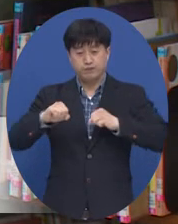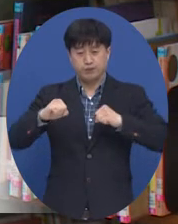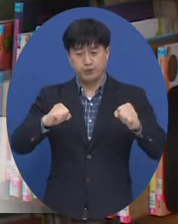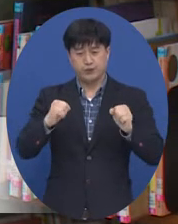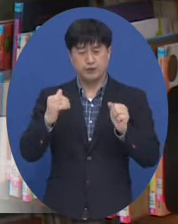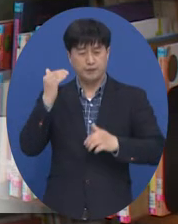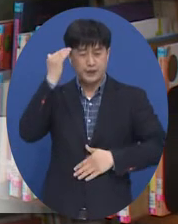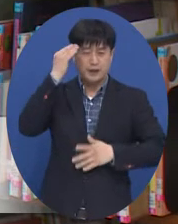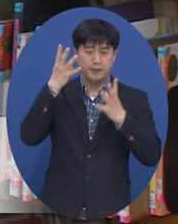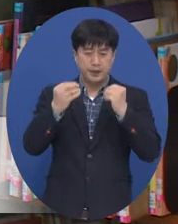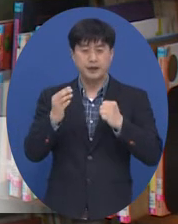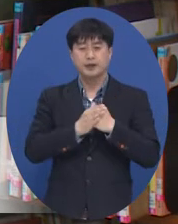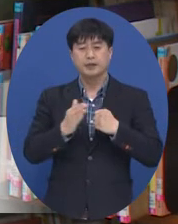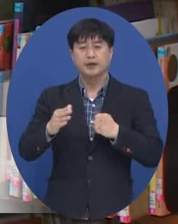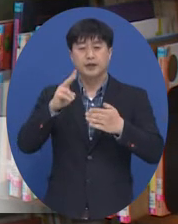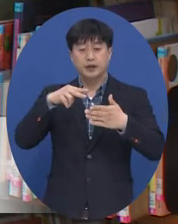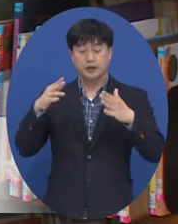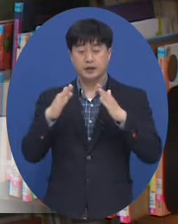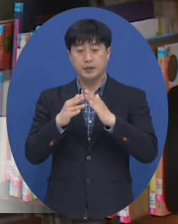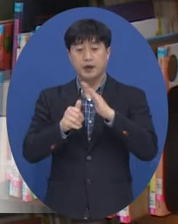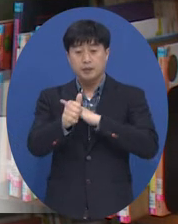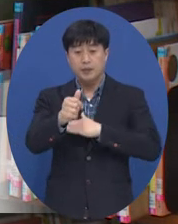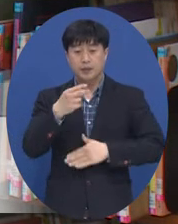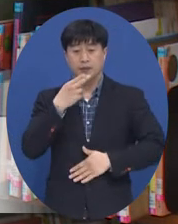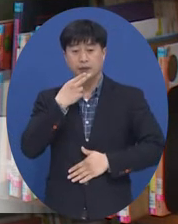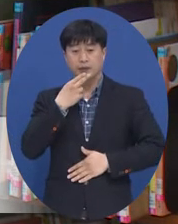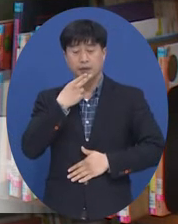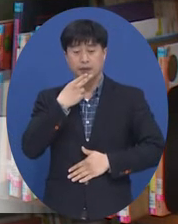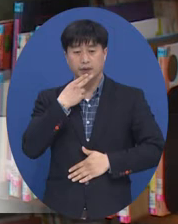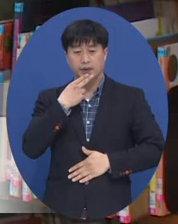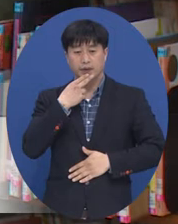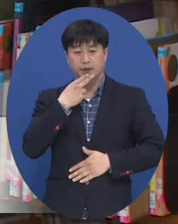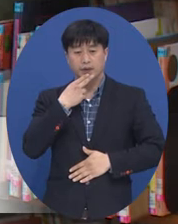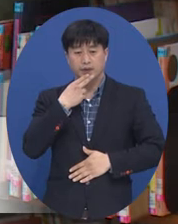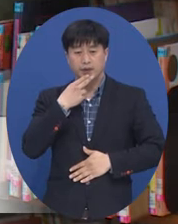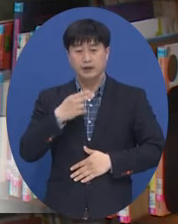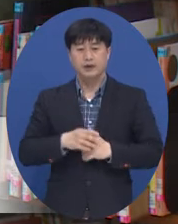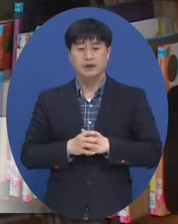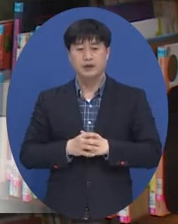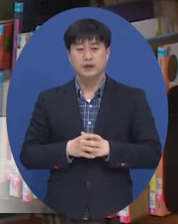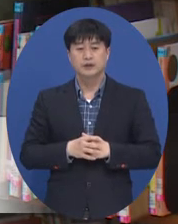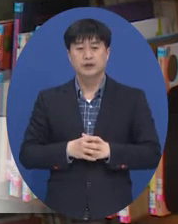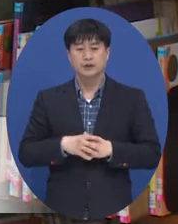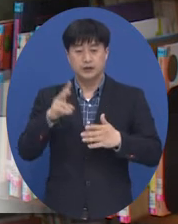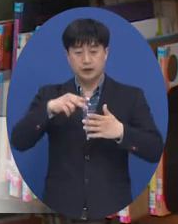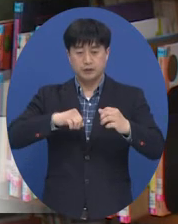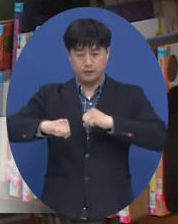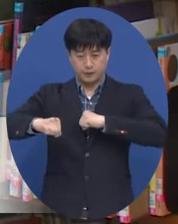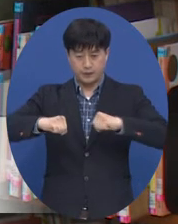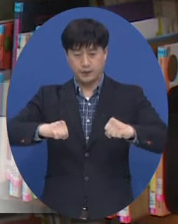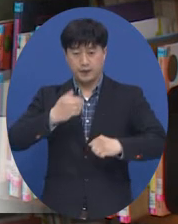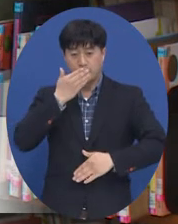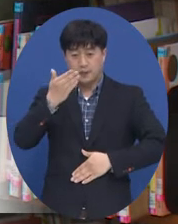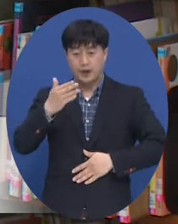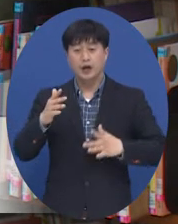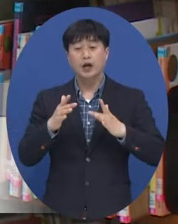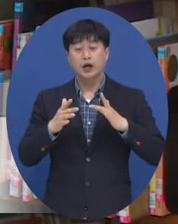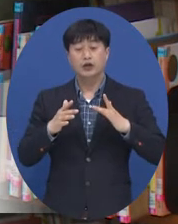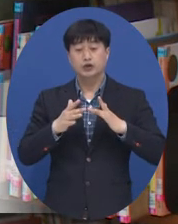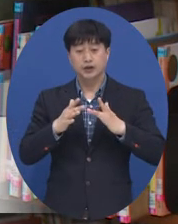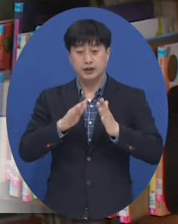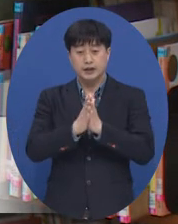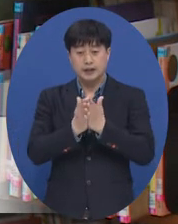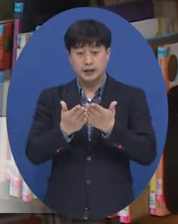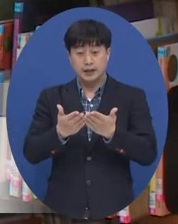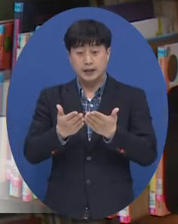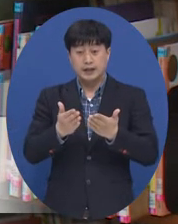제약을 받고 있는 만큼 우리가 그 방문하지 아동 수아네 방문하지 않고도 어 독소 활동할 수 있는 전자